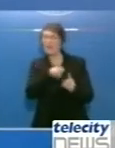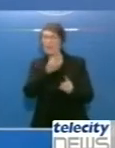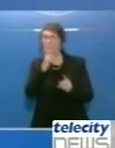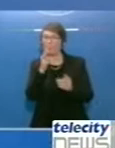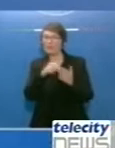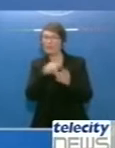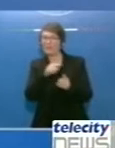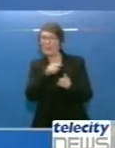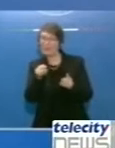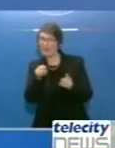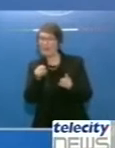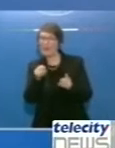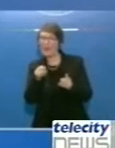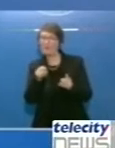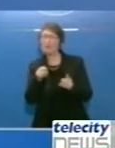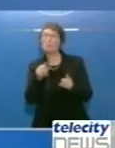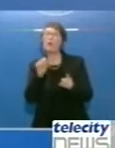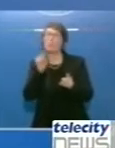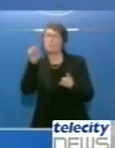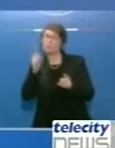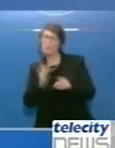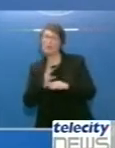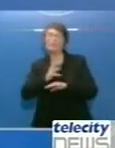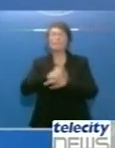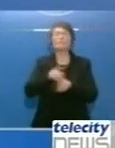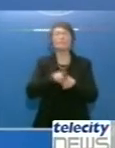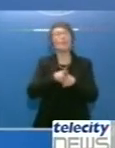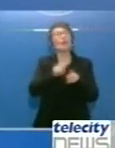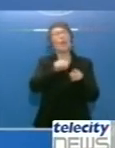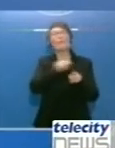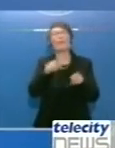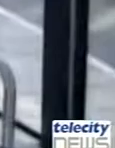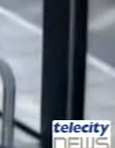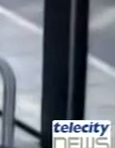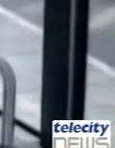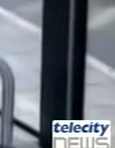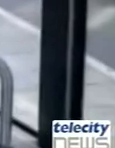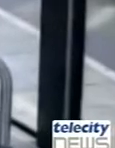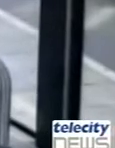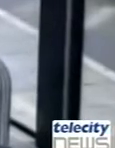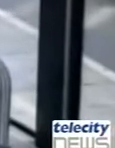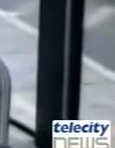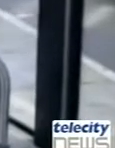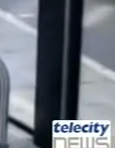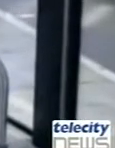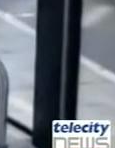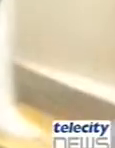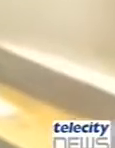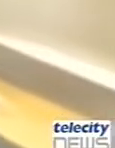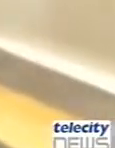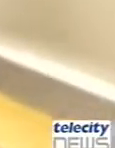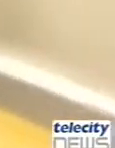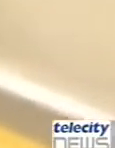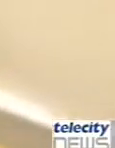dall'obbligo del pass i fedeli che vanno a messa rafforzati inoltre i controlli alle frontiere con test antigenici o